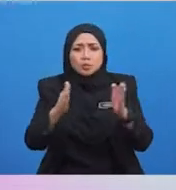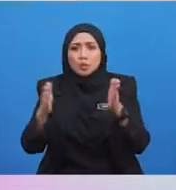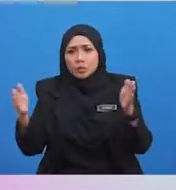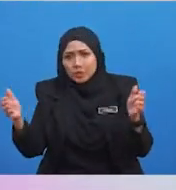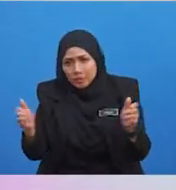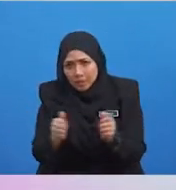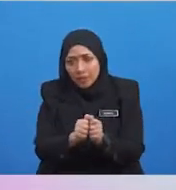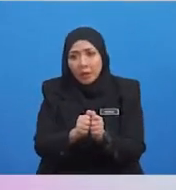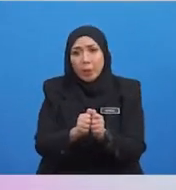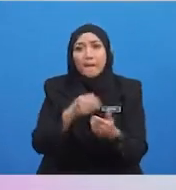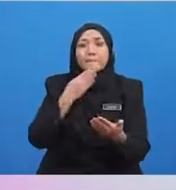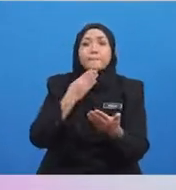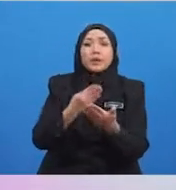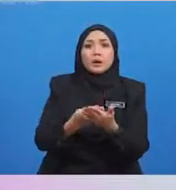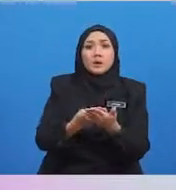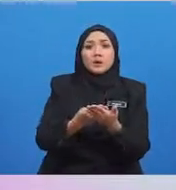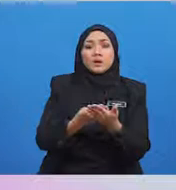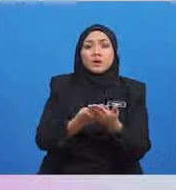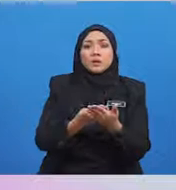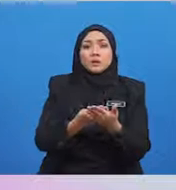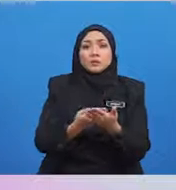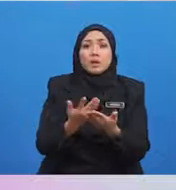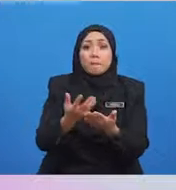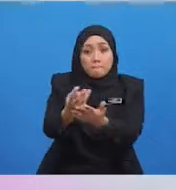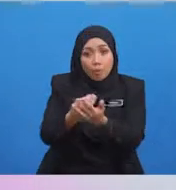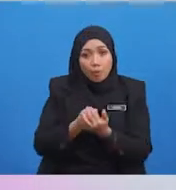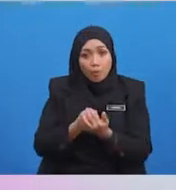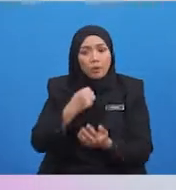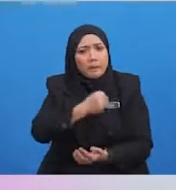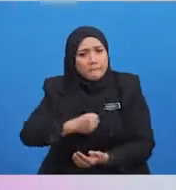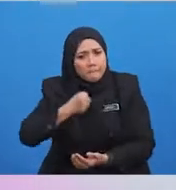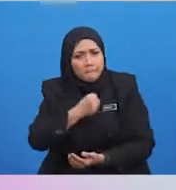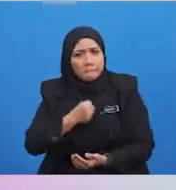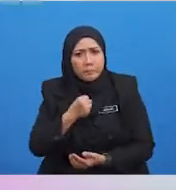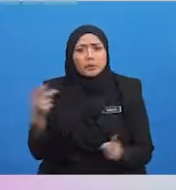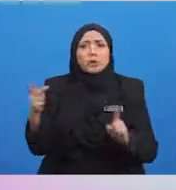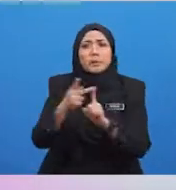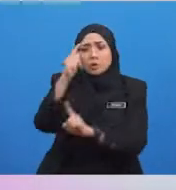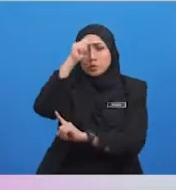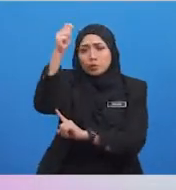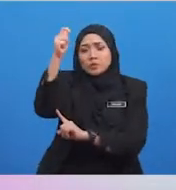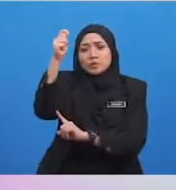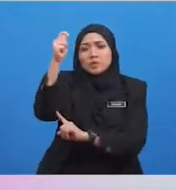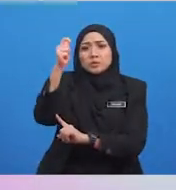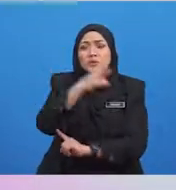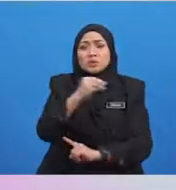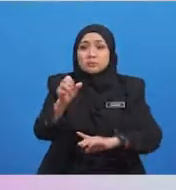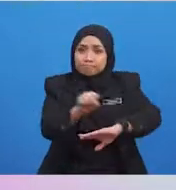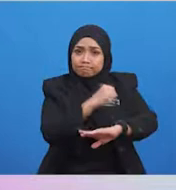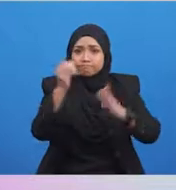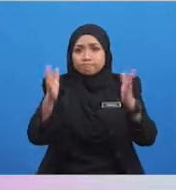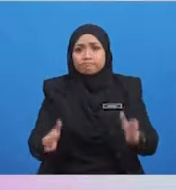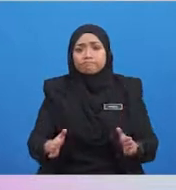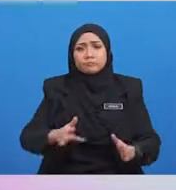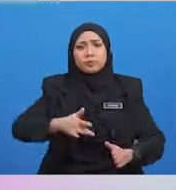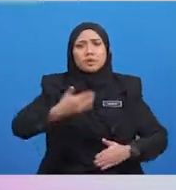rapi sewaktu memohon keampunan kepada Tuhan serta penyajak berasa